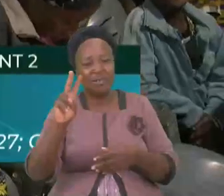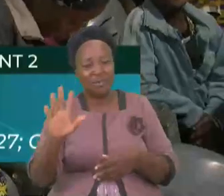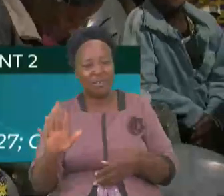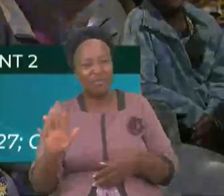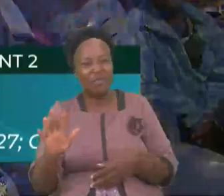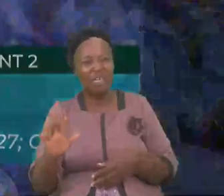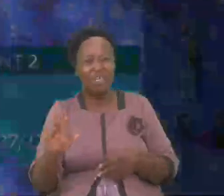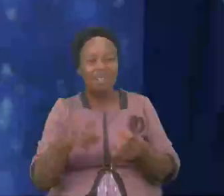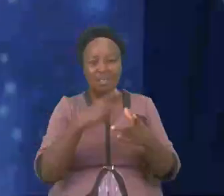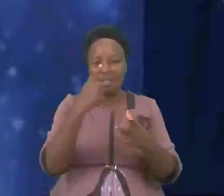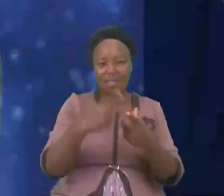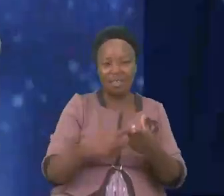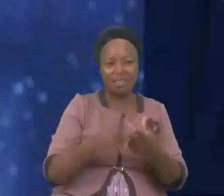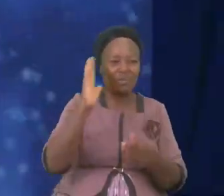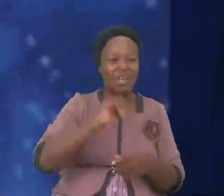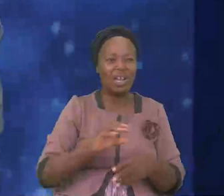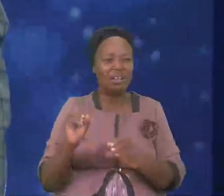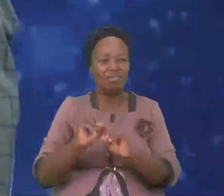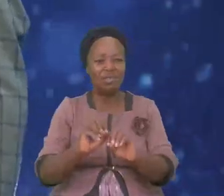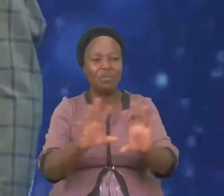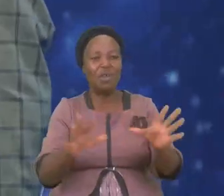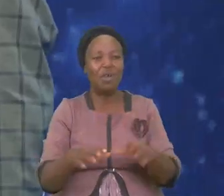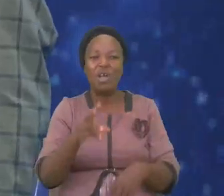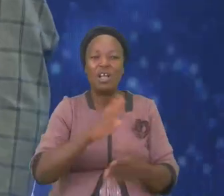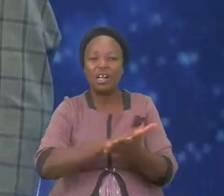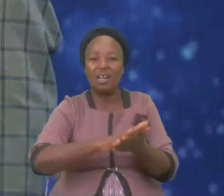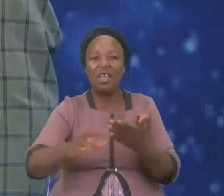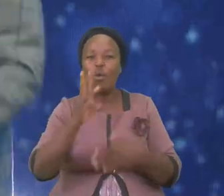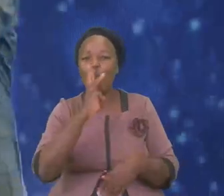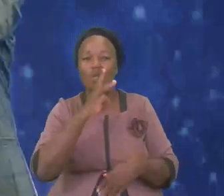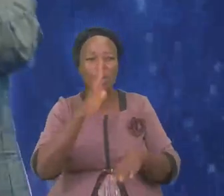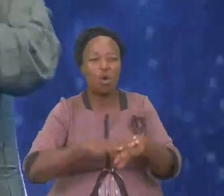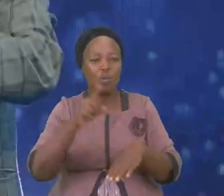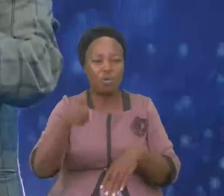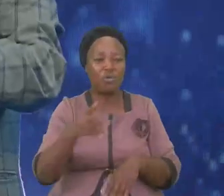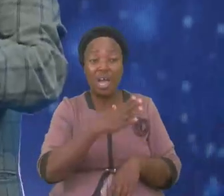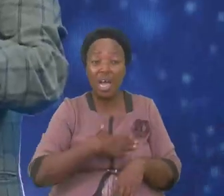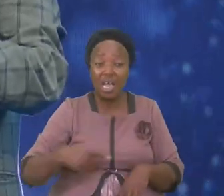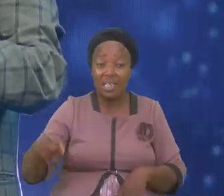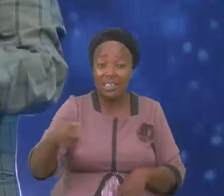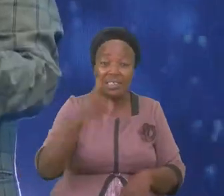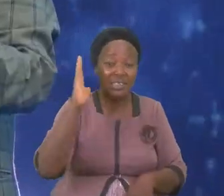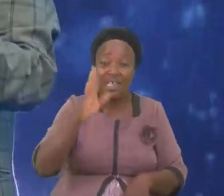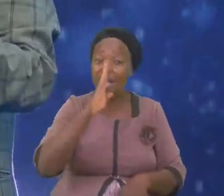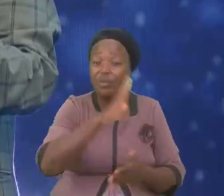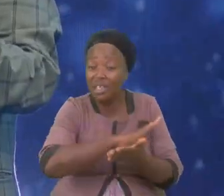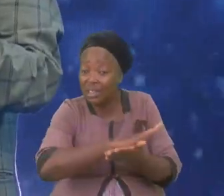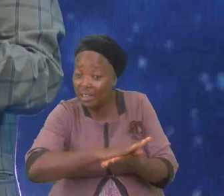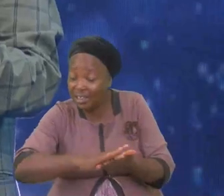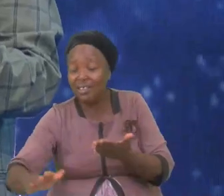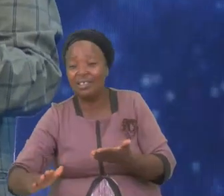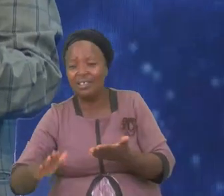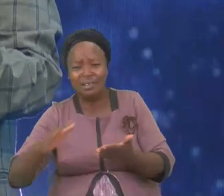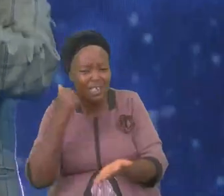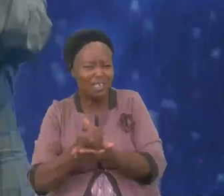36. Il dit, je répandrai sur vous une eau pure. Et vous serez purifiés. Vous serez différents des